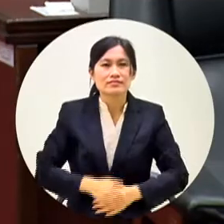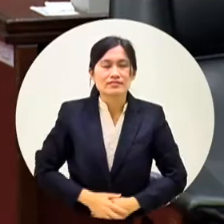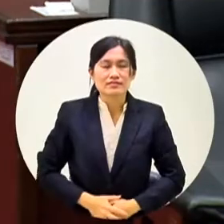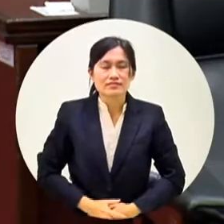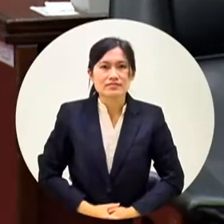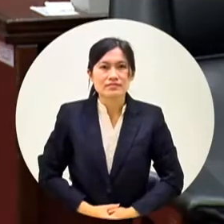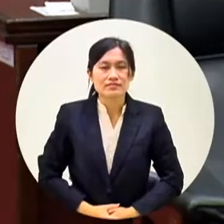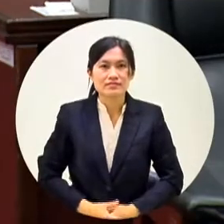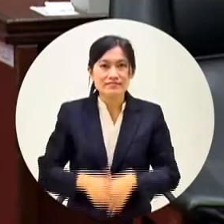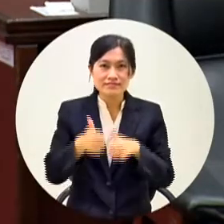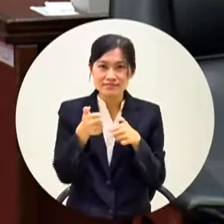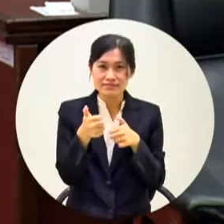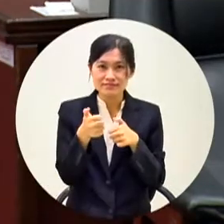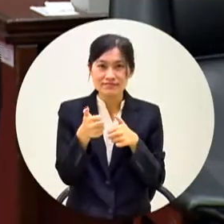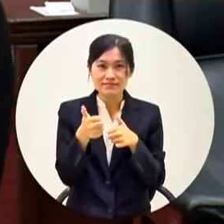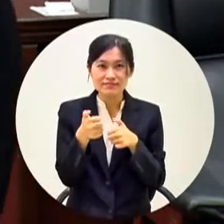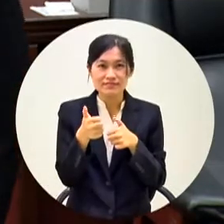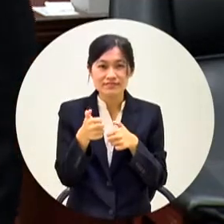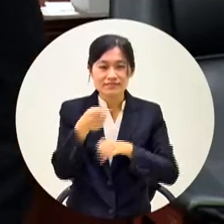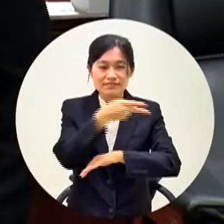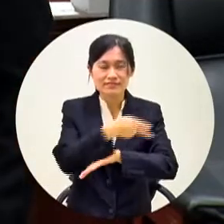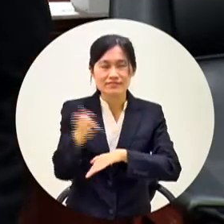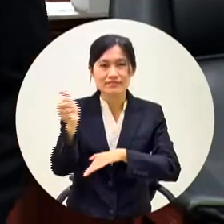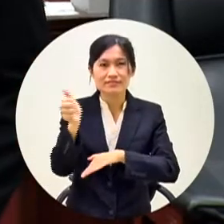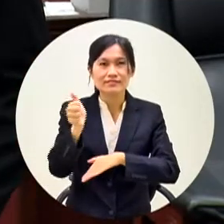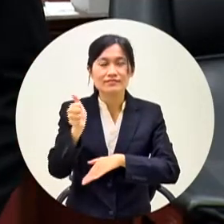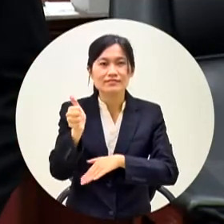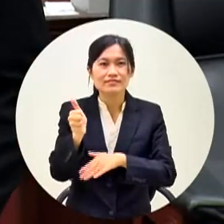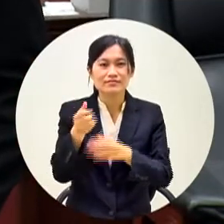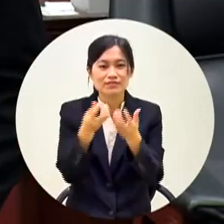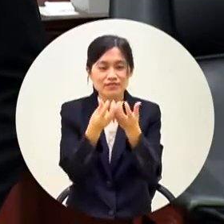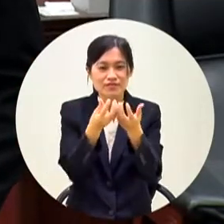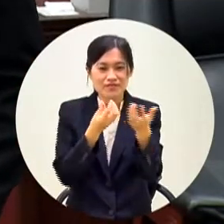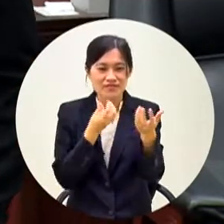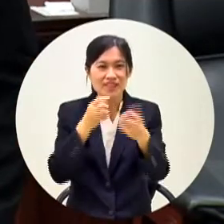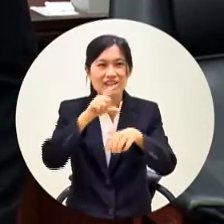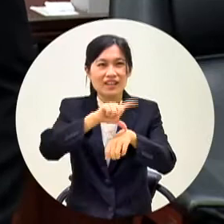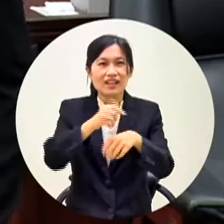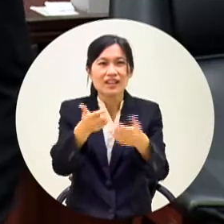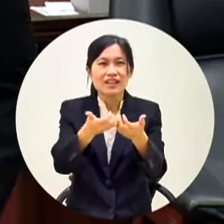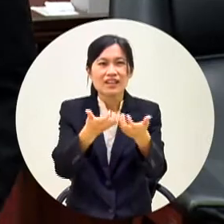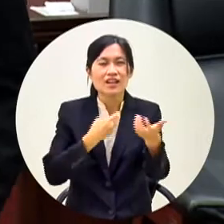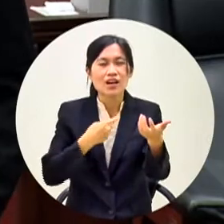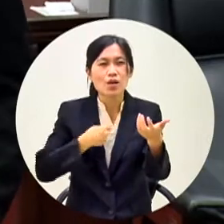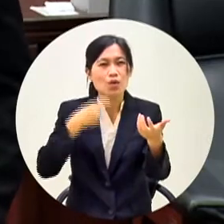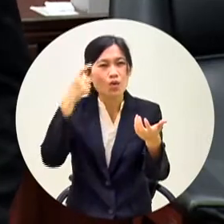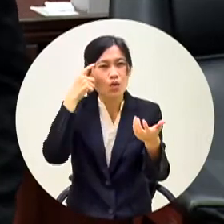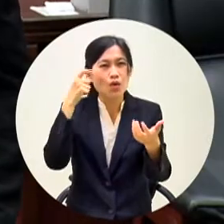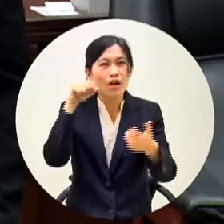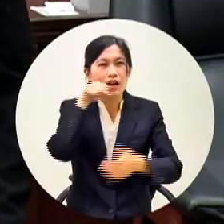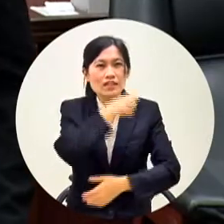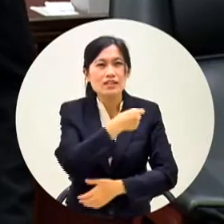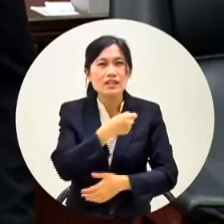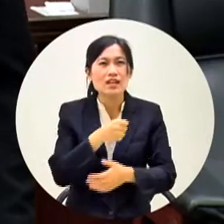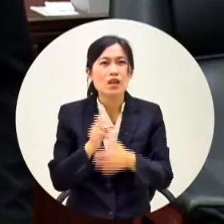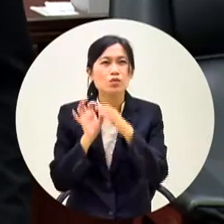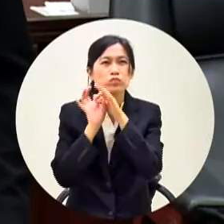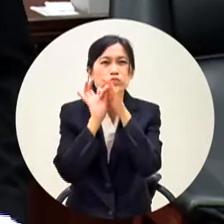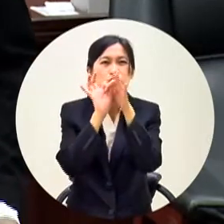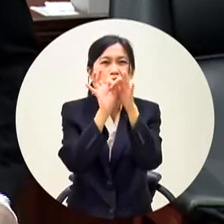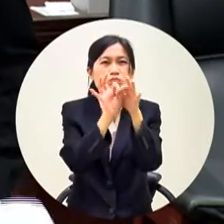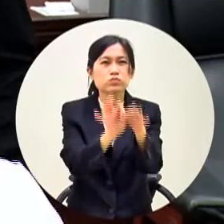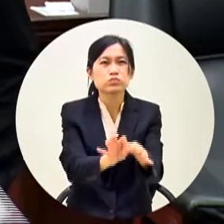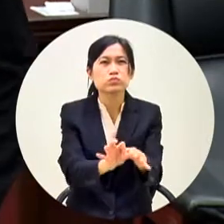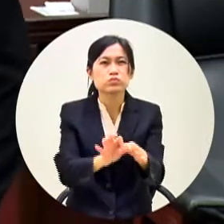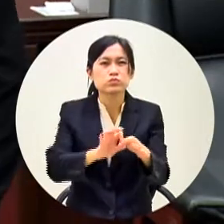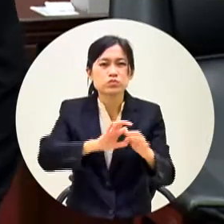好，谢谢。啊，感谢工业园，好，啊，拨一寡时间，好啊。我想台湾。一直都不能置于国际事